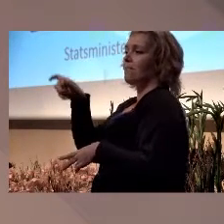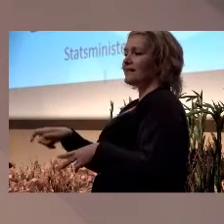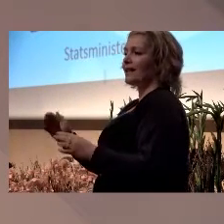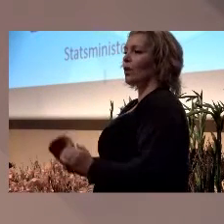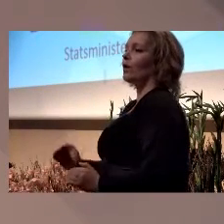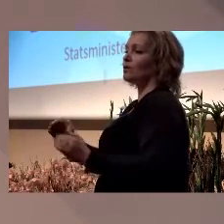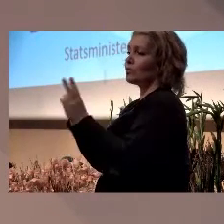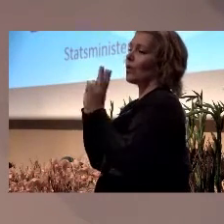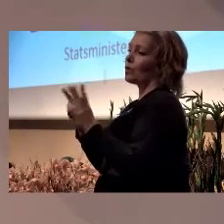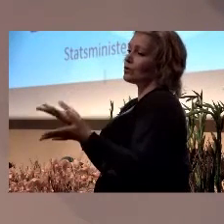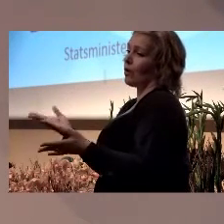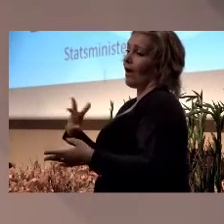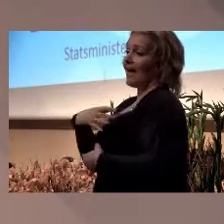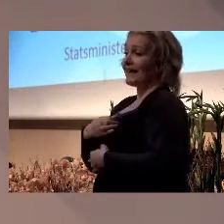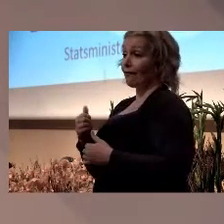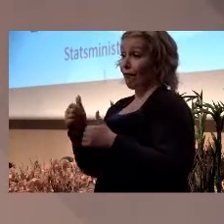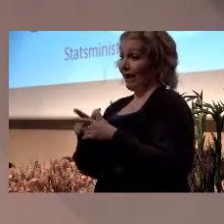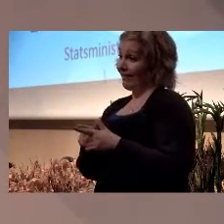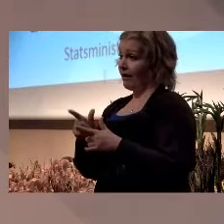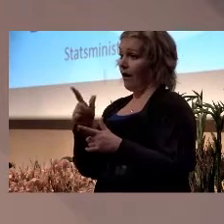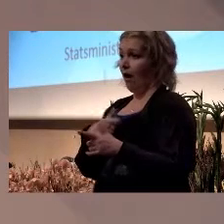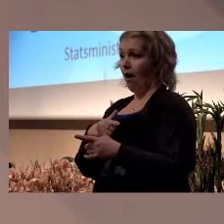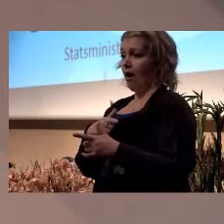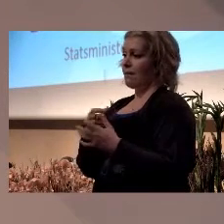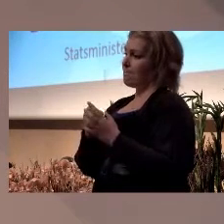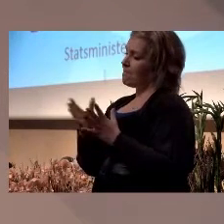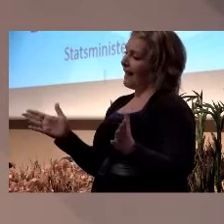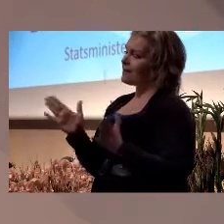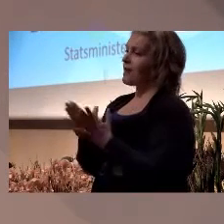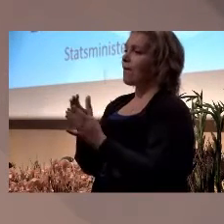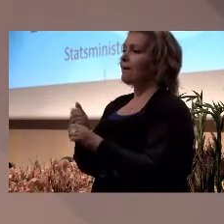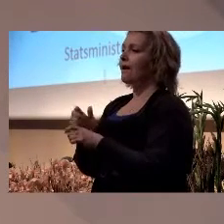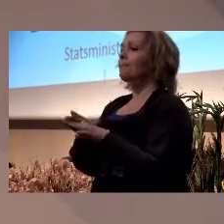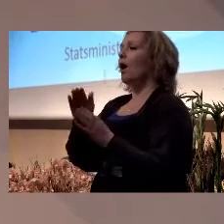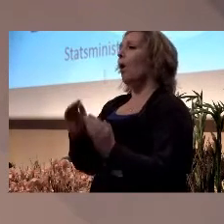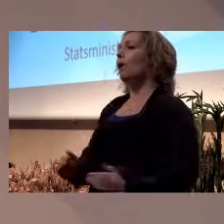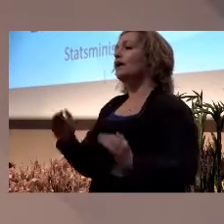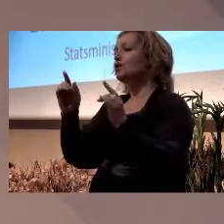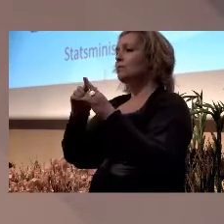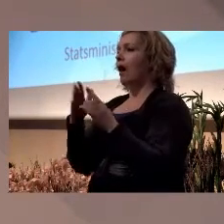pasientorganisasjonene. Kreftforeningen har et bredt samarbeid med organisasjoner som tilbyr